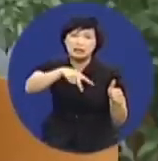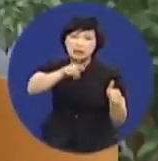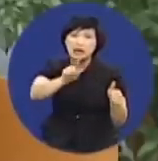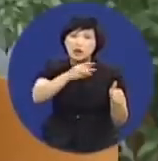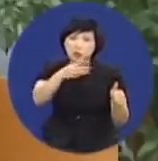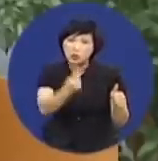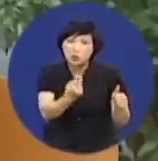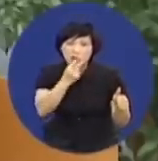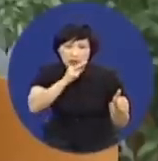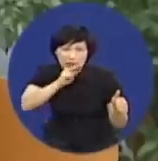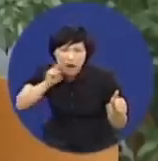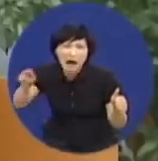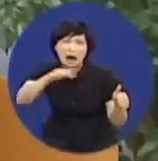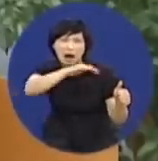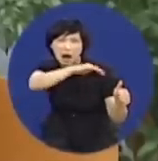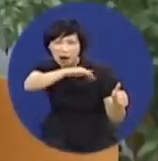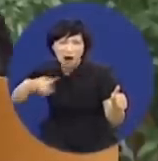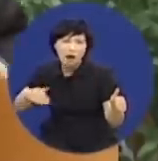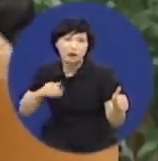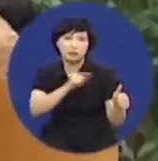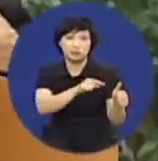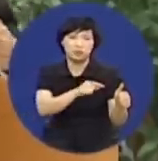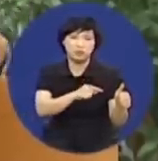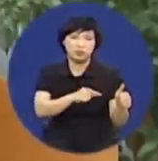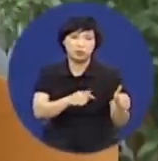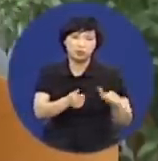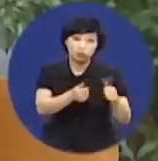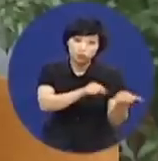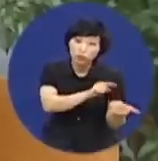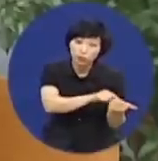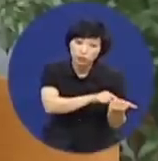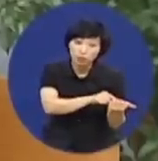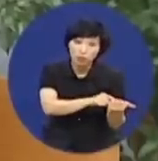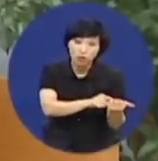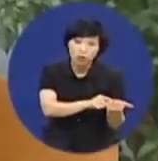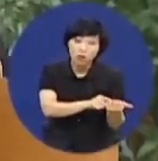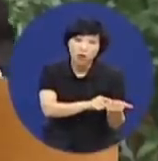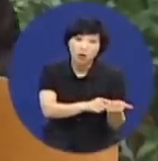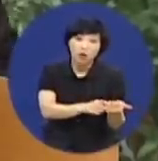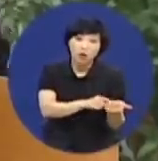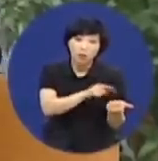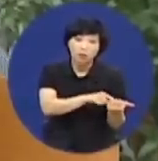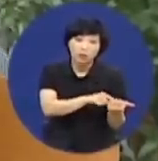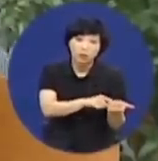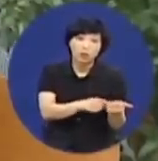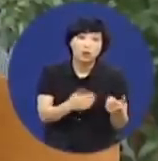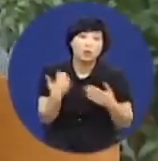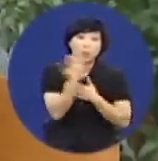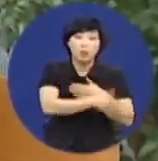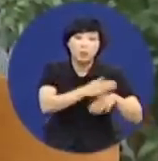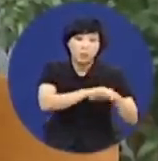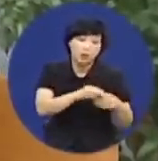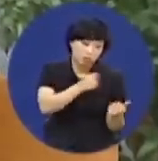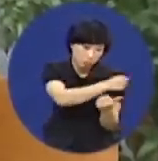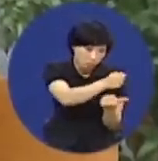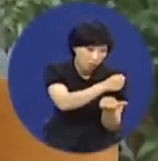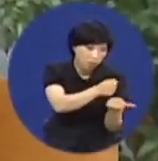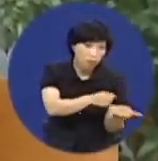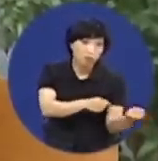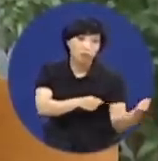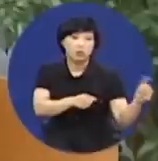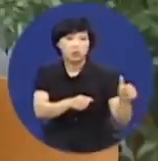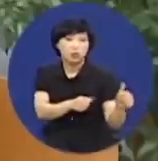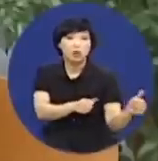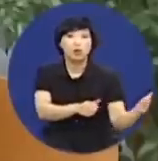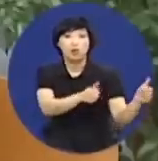ロよ、出てきなさい。すると死んだ者が手と足を布で巻かれたまま出てき